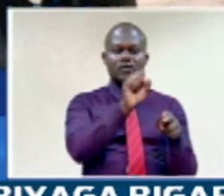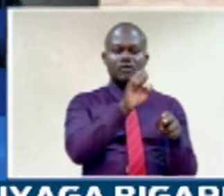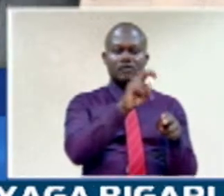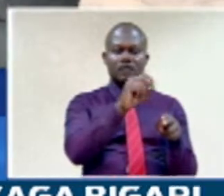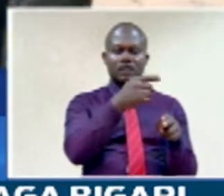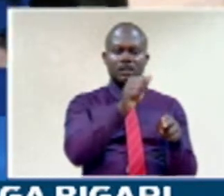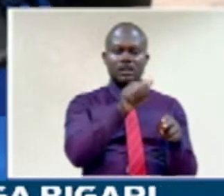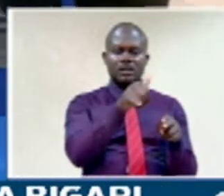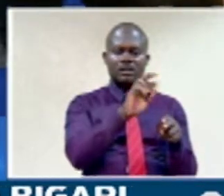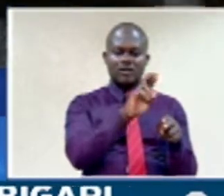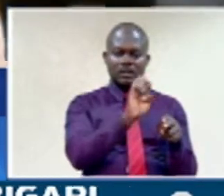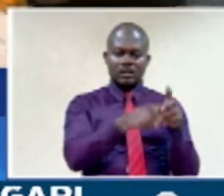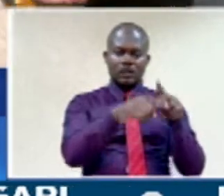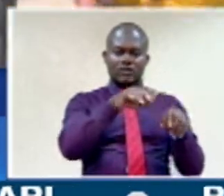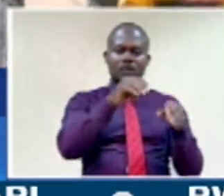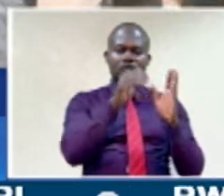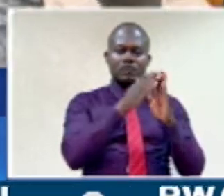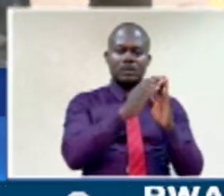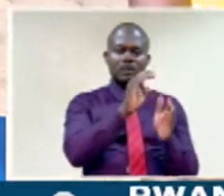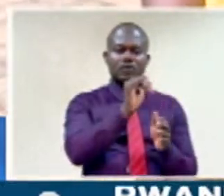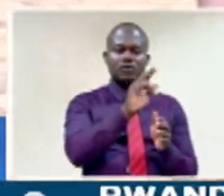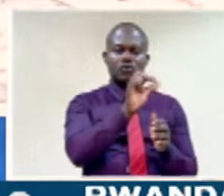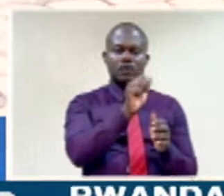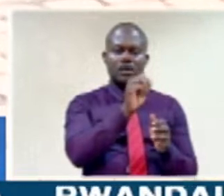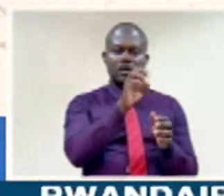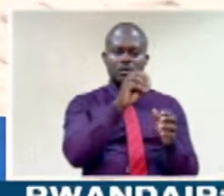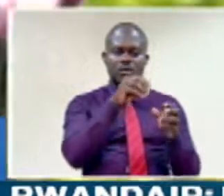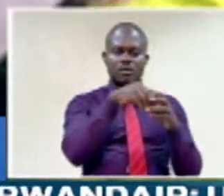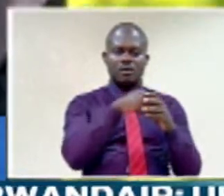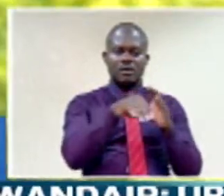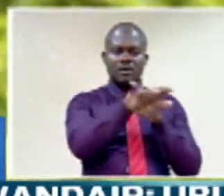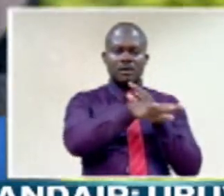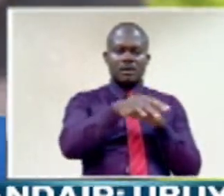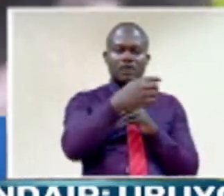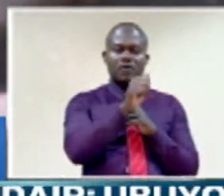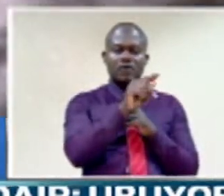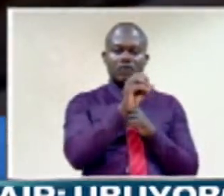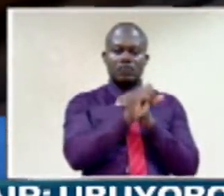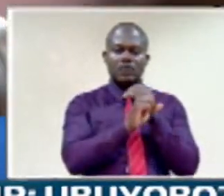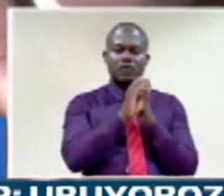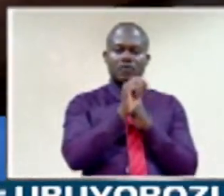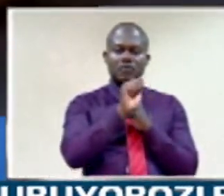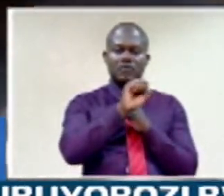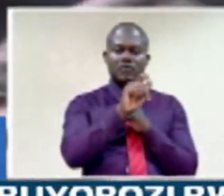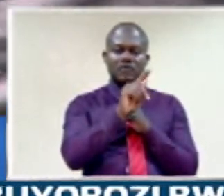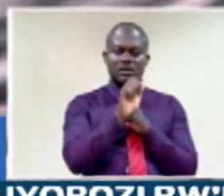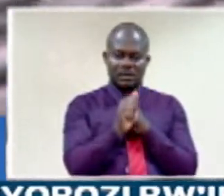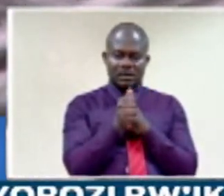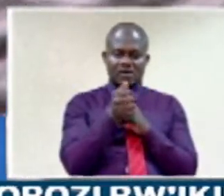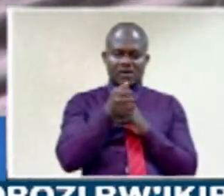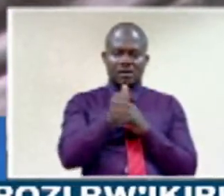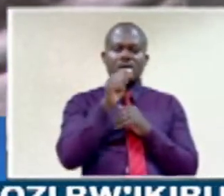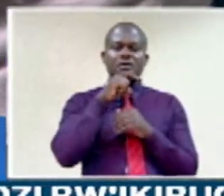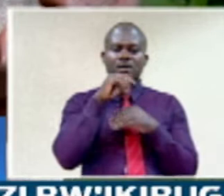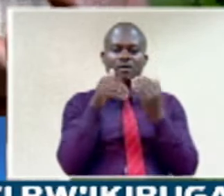Nsengayire Anicety wiciwe rero mu mudugudu wa Cyugamo n'akagari ka Gakoni mu murenge wa Masaka mu karere ka Kicukiro. Abo basore